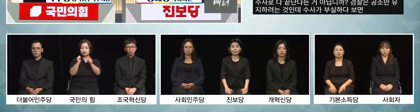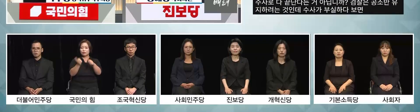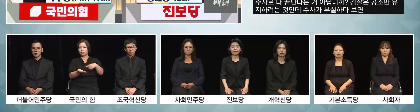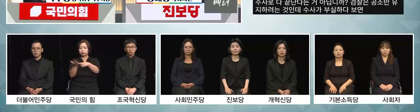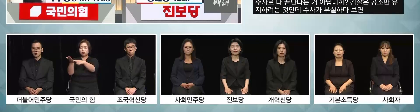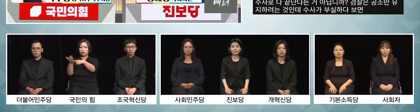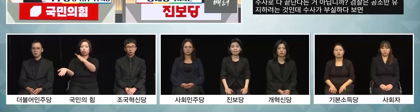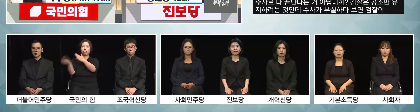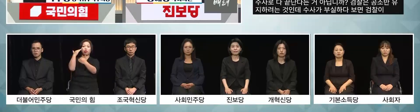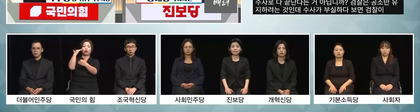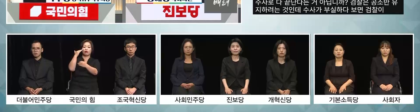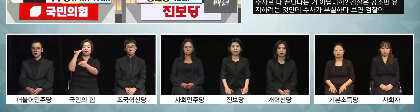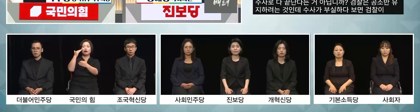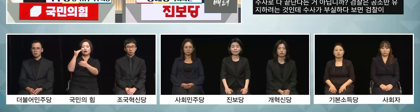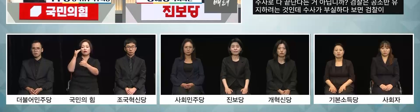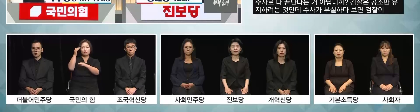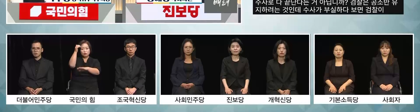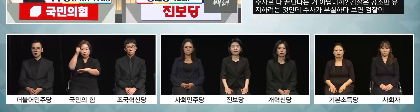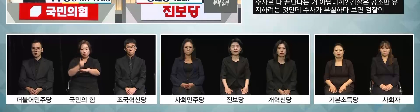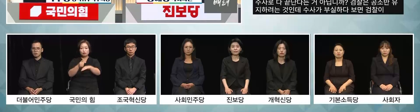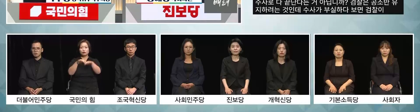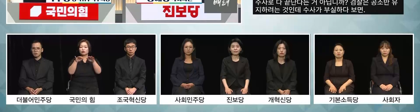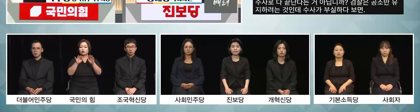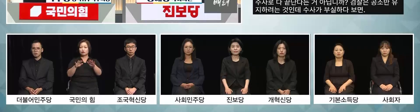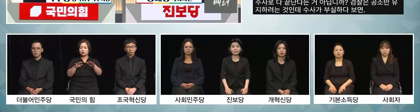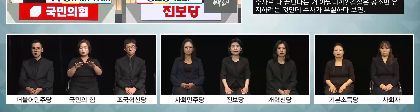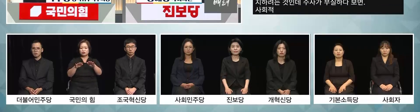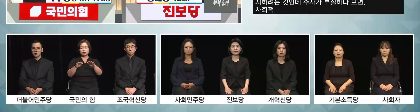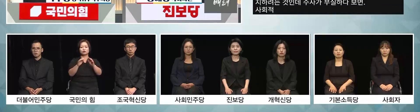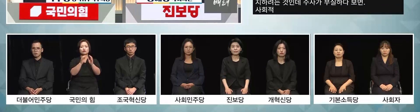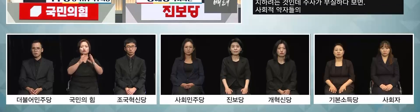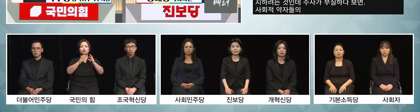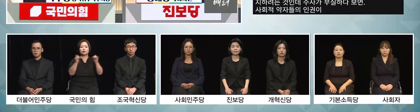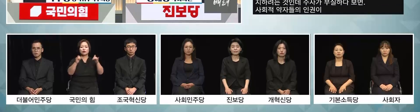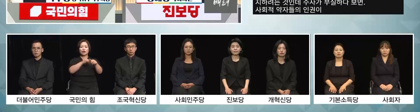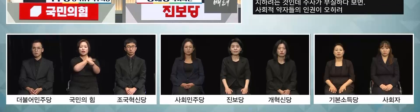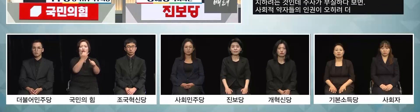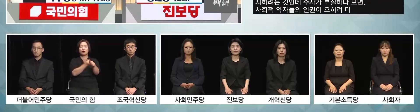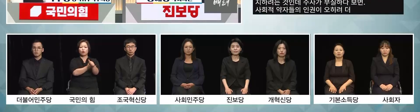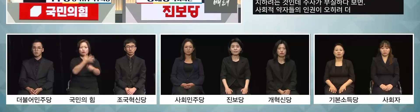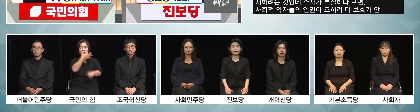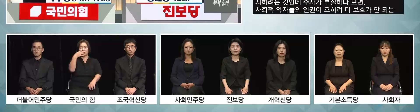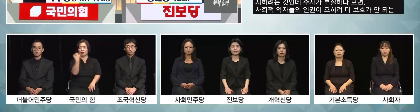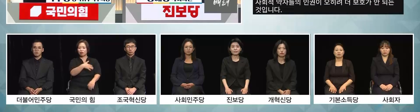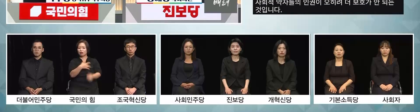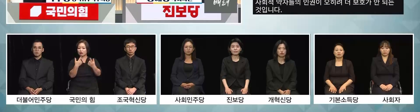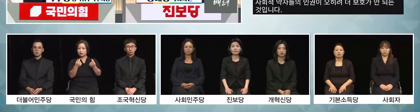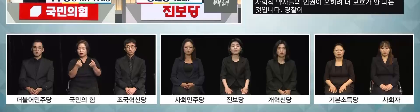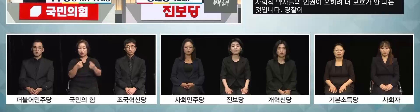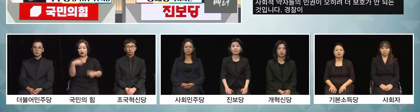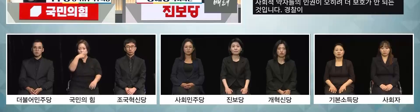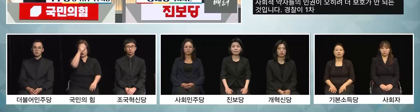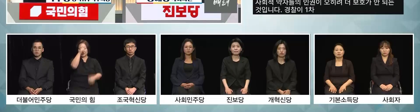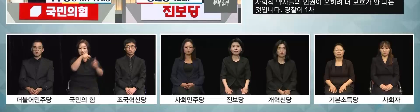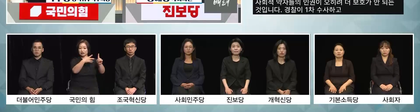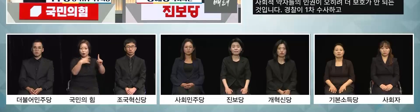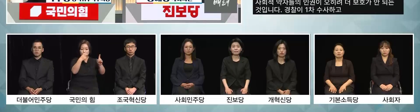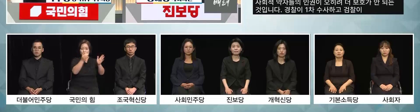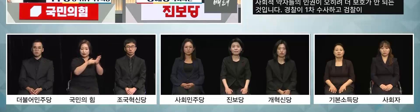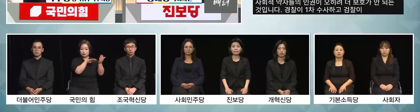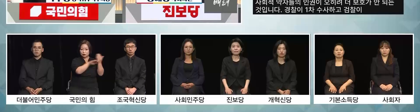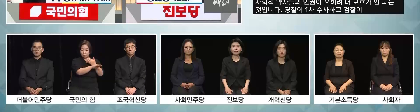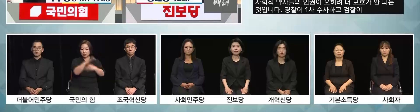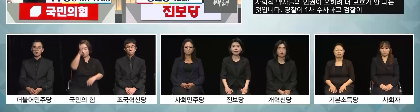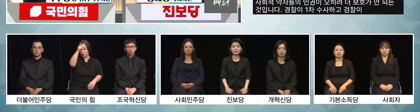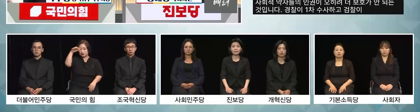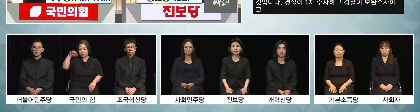우리 소외된 계층들, 어려운 분, 사회적 약자들의 인권이 오히려 더 보호가 안 되는 것입니다. 경찰이 1차 수사하고 검찰이 보완 수사하고